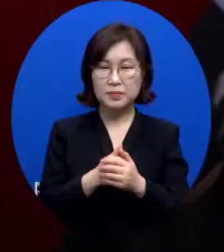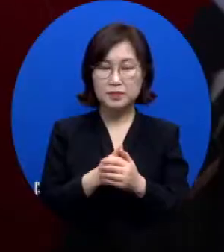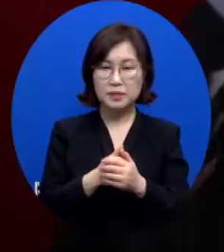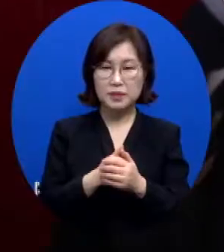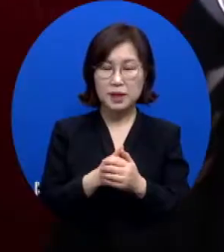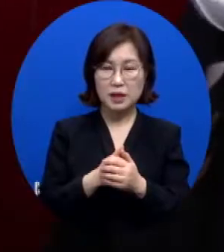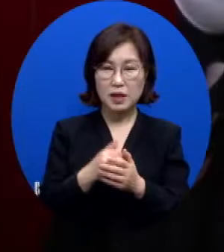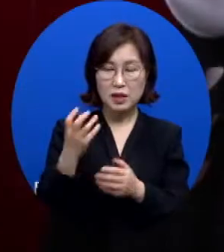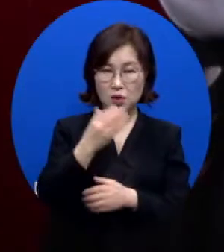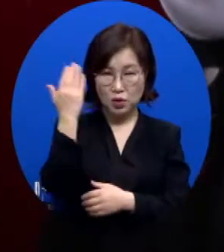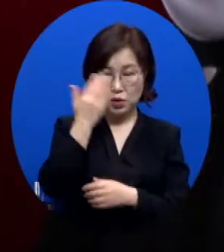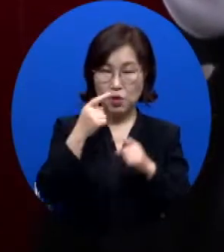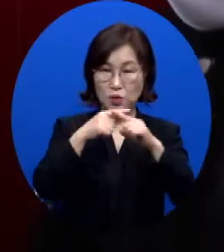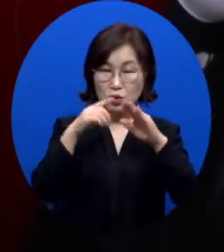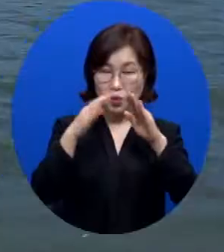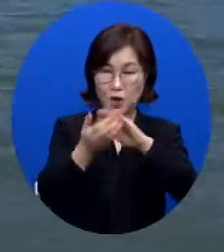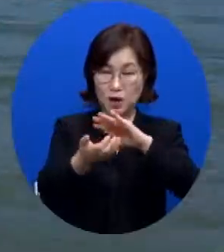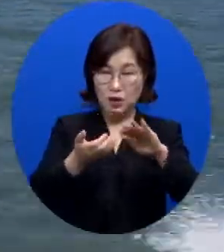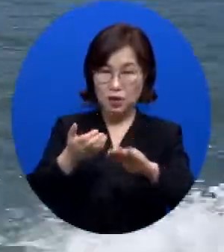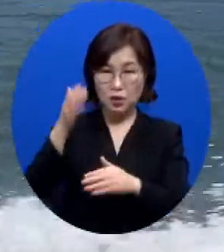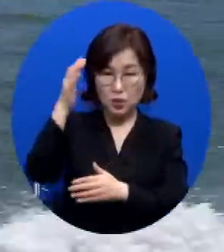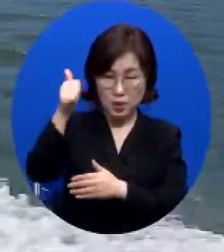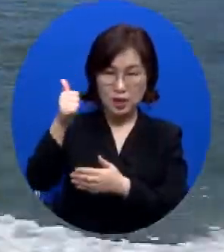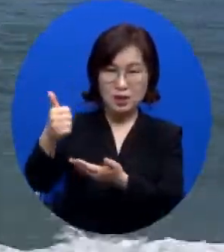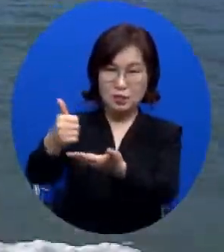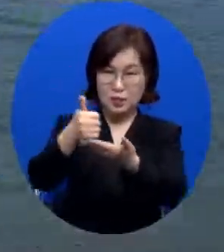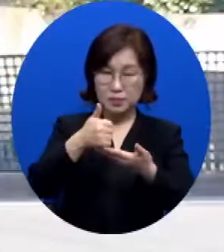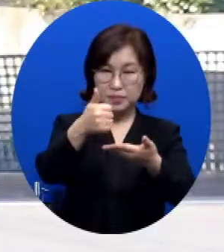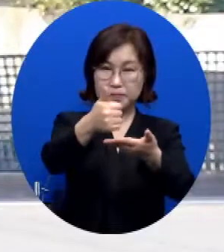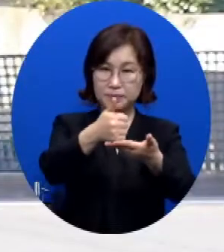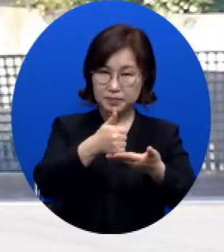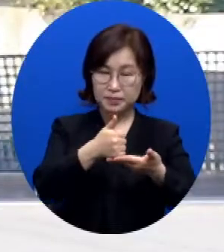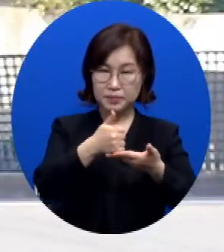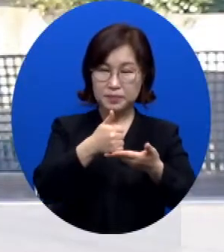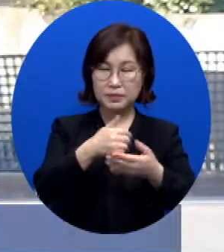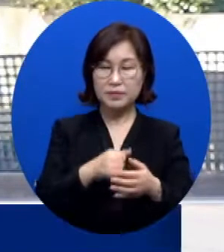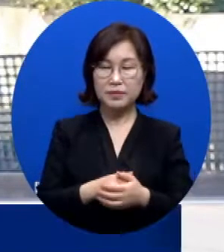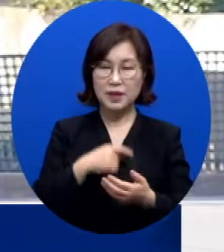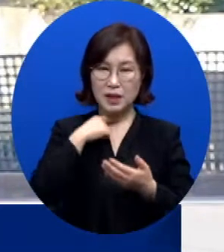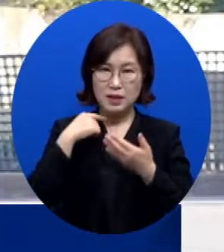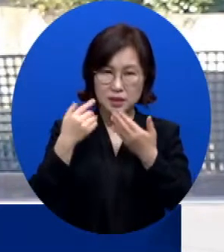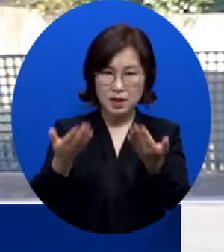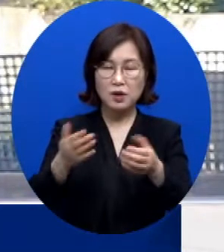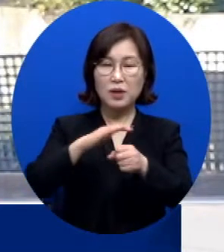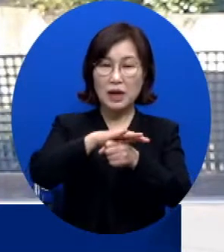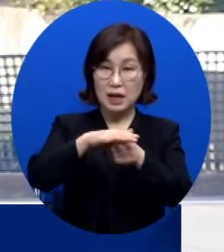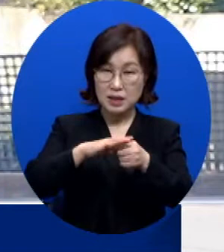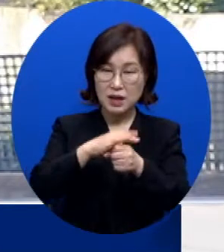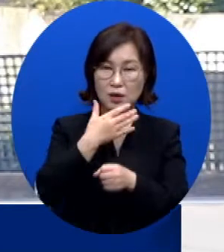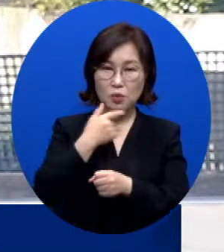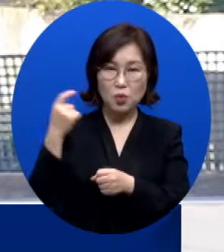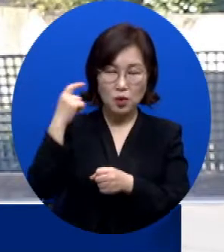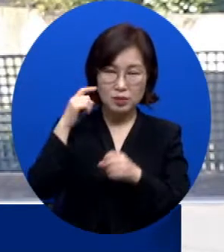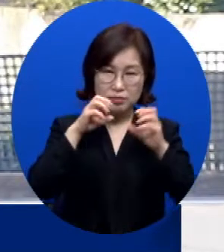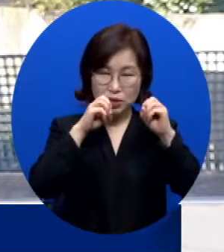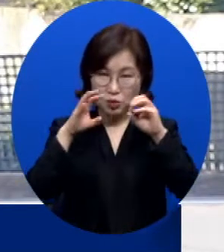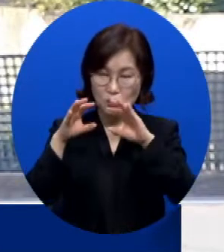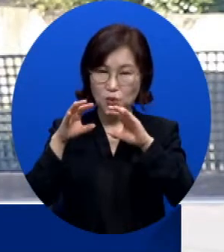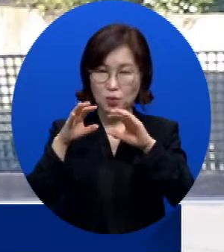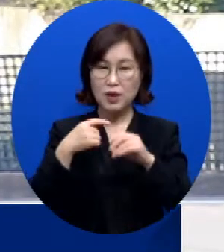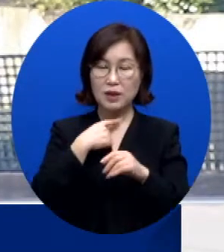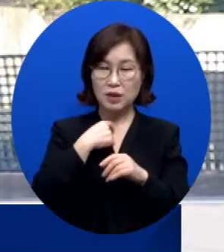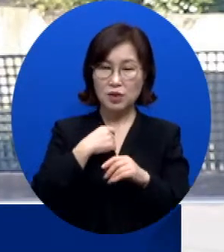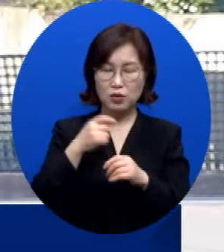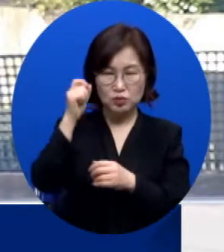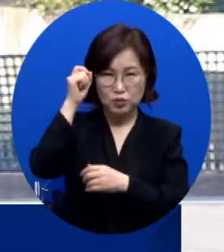기독교대한 성결교회 역대 증경 총회장들이 참석했습니다. 희생과 사랑과 복음의 삶을 사신